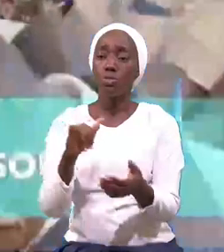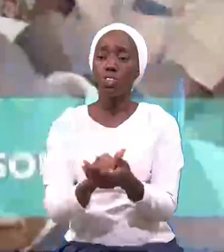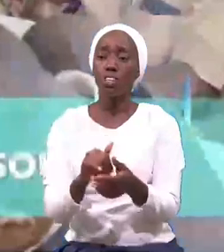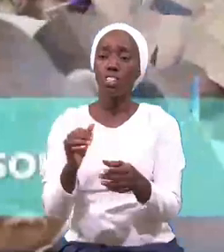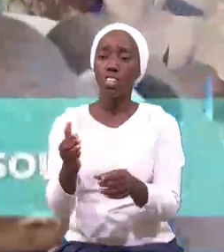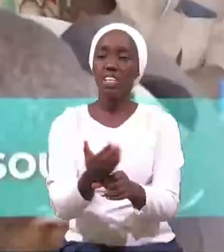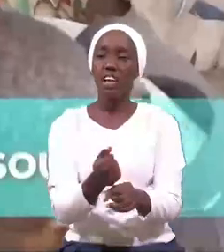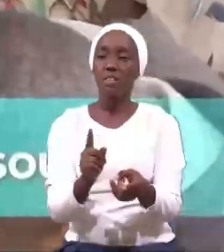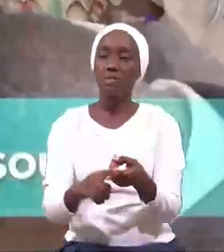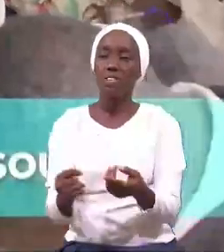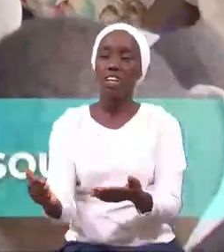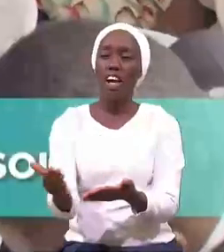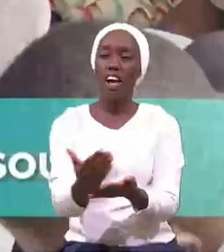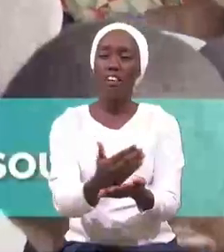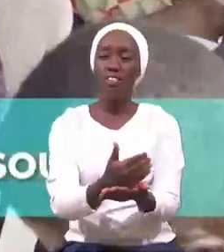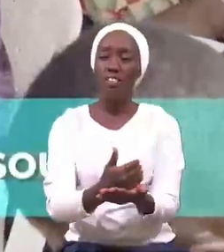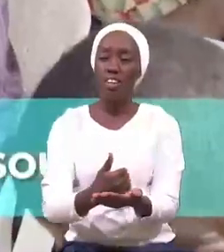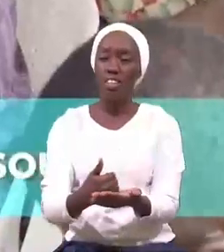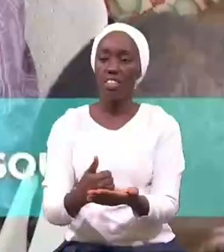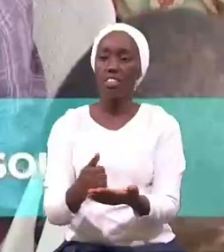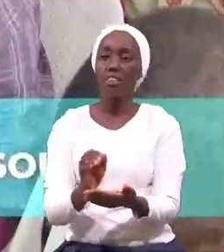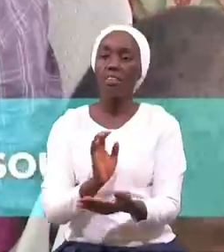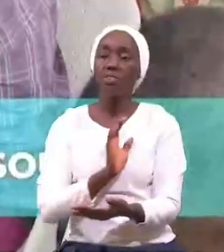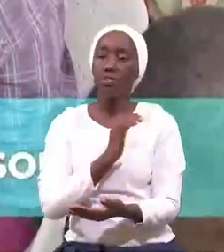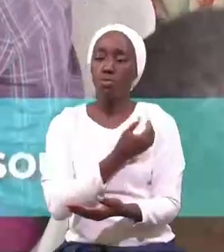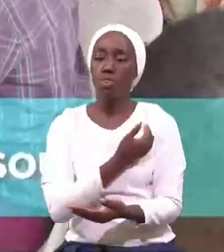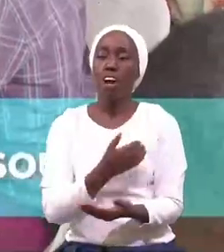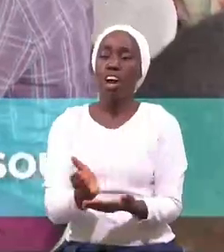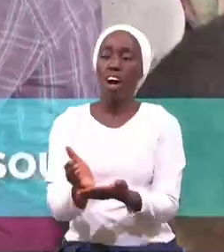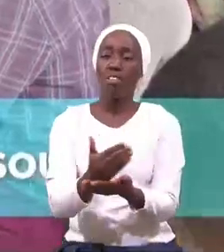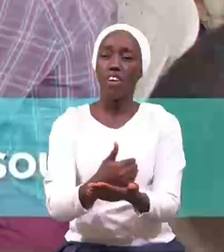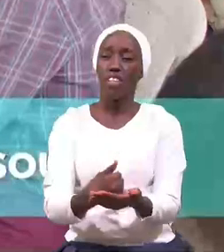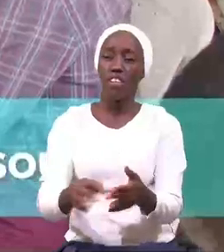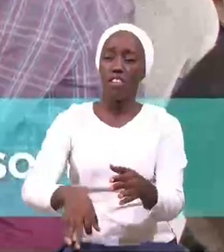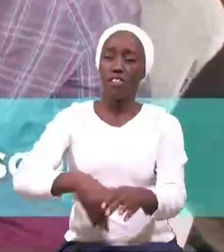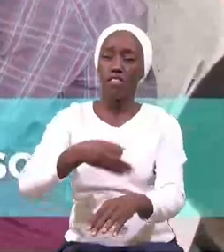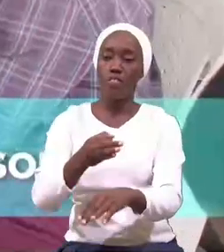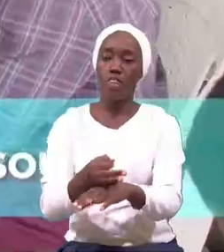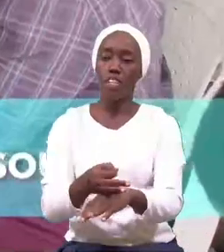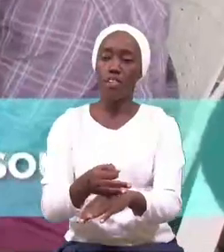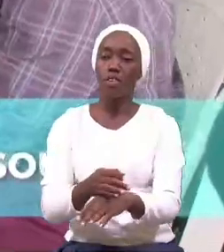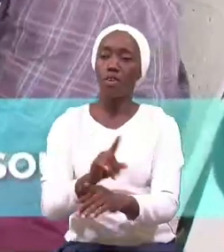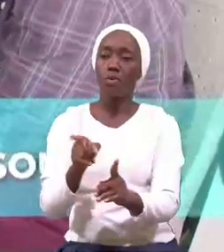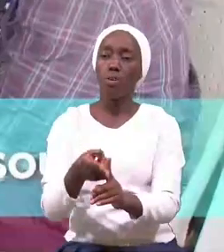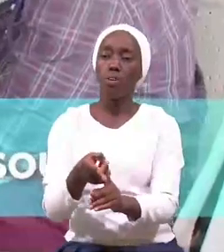c'est pour que nous puissions aller sur le champ de moisson. Et quand nous arrivons sur le champ de moisson,